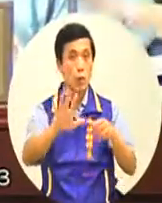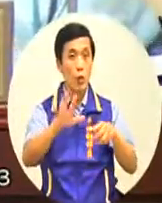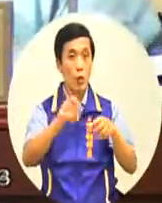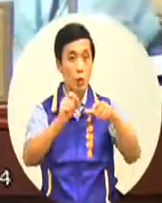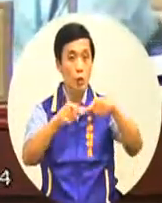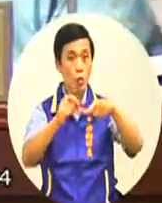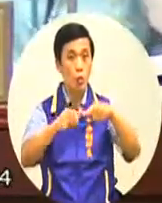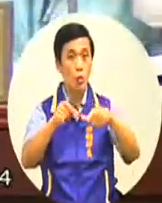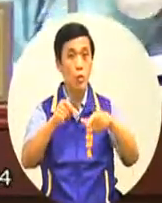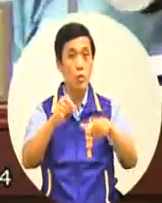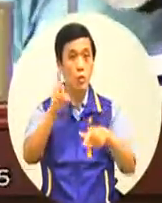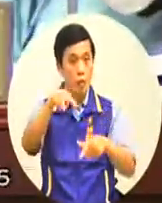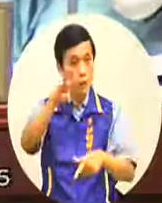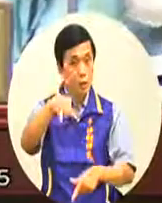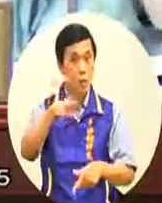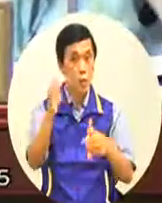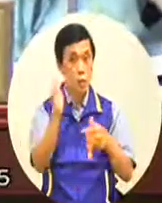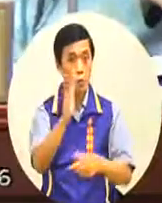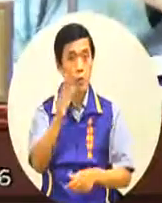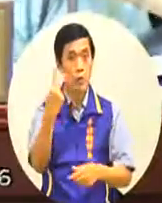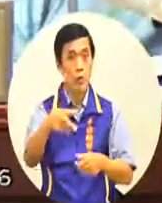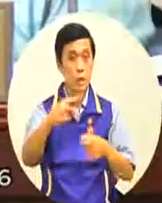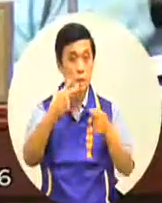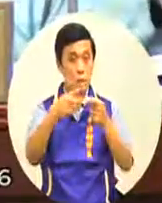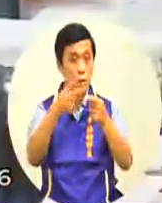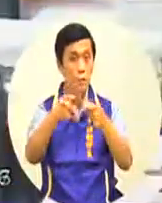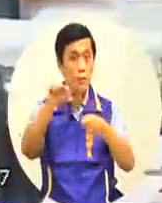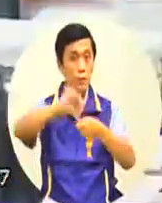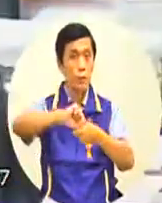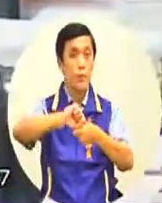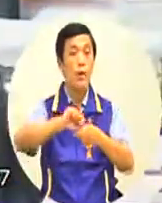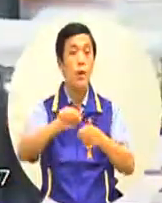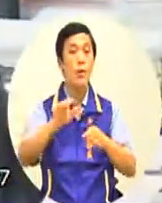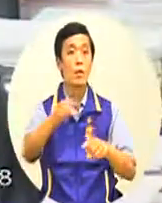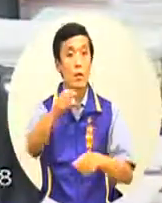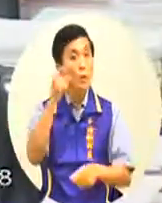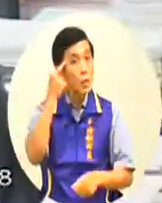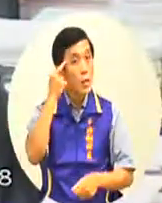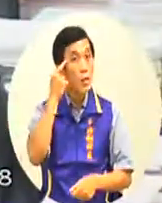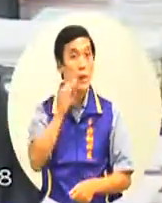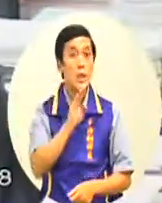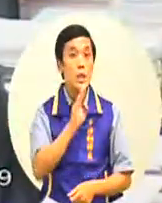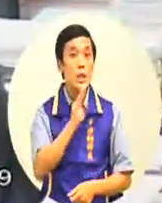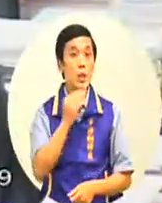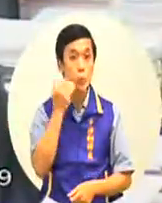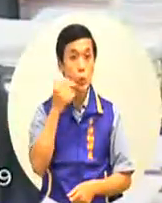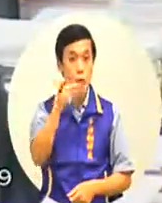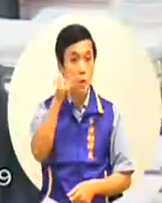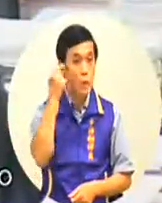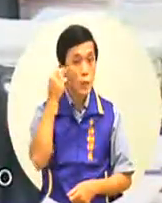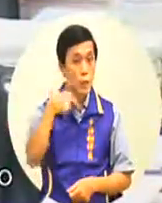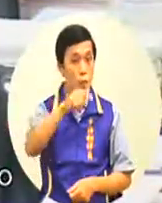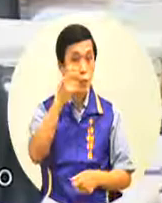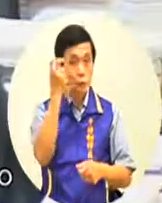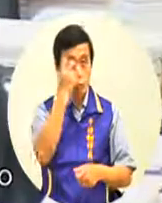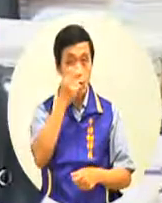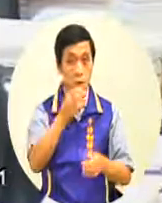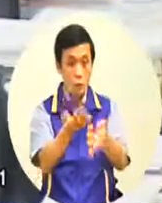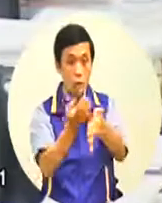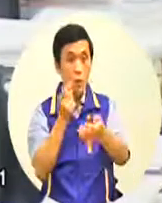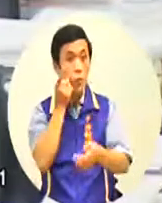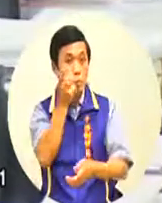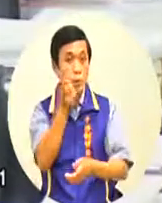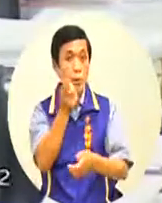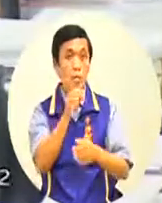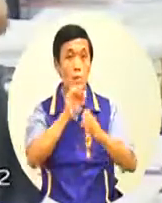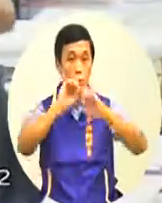位。 好，再加两分钟。 我的意思是说，你如果要稽查，前面一个月就要做宣导，是